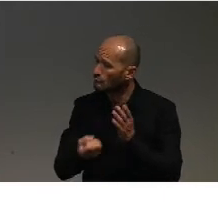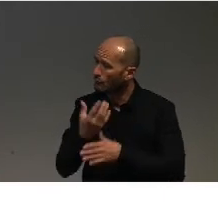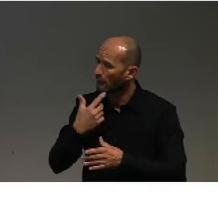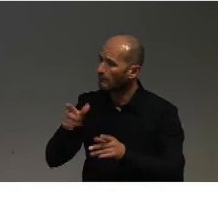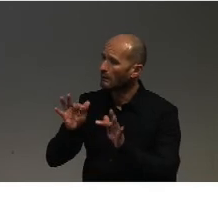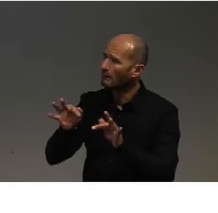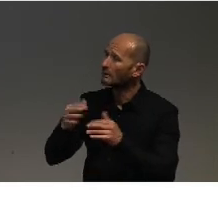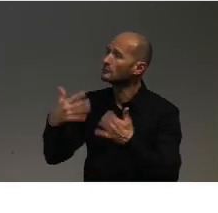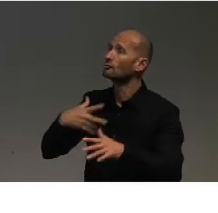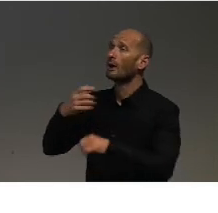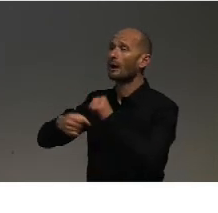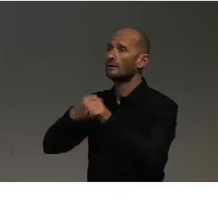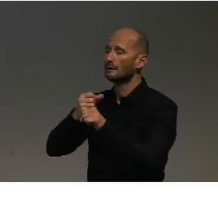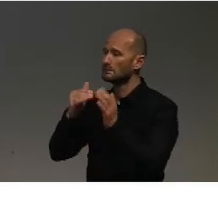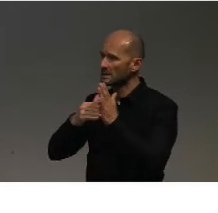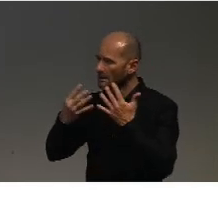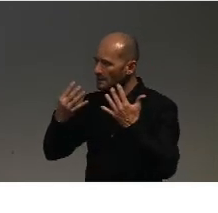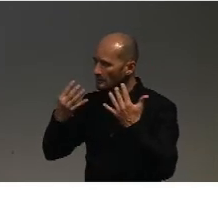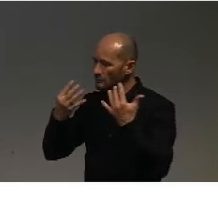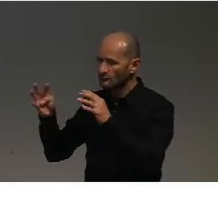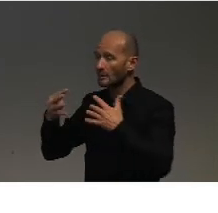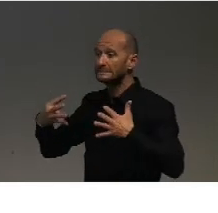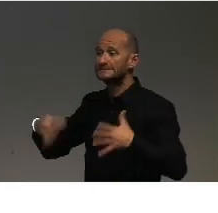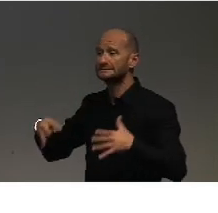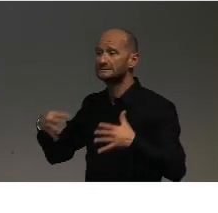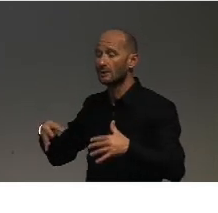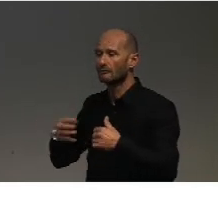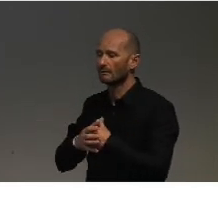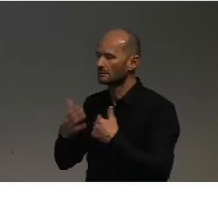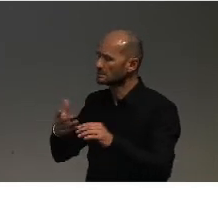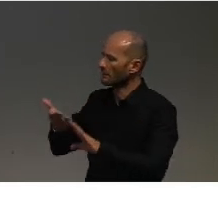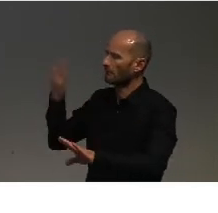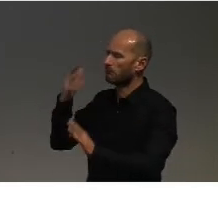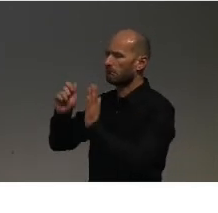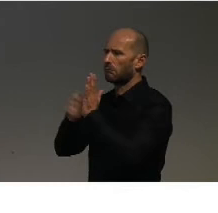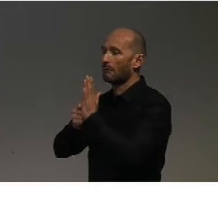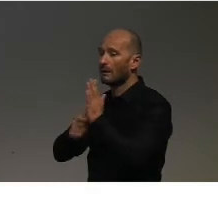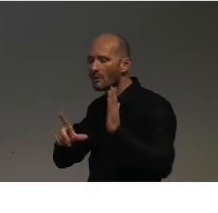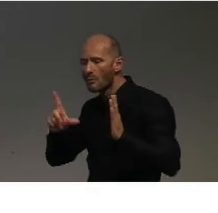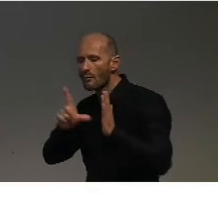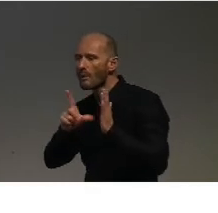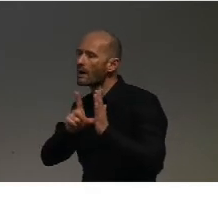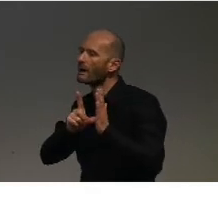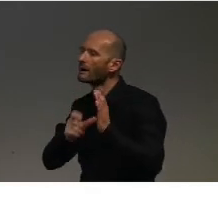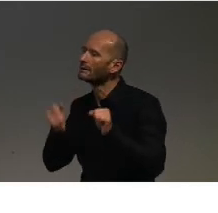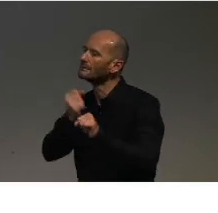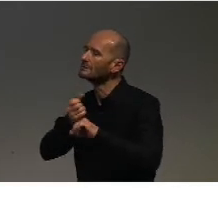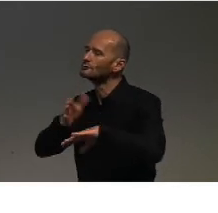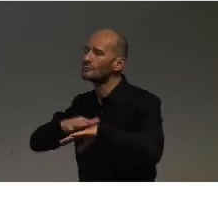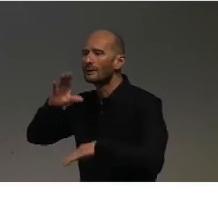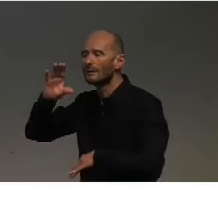en 1919 avec l'avènement de cette loi sur la reconnaissance des maladies